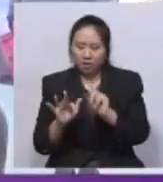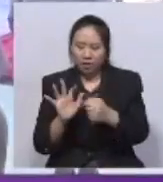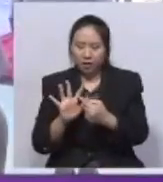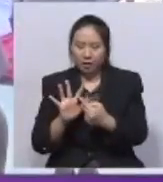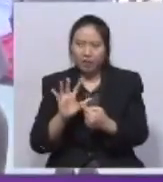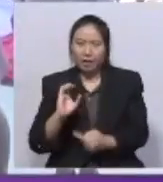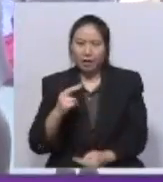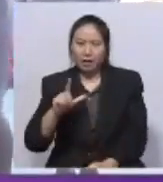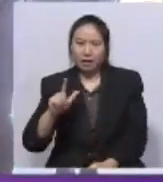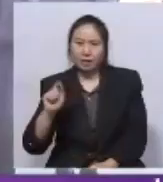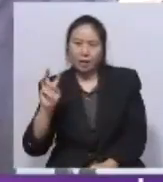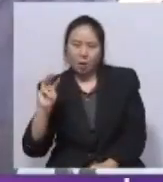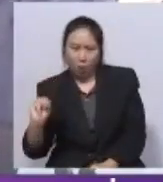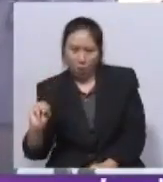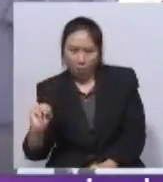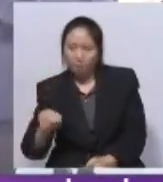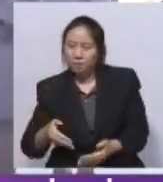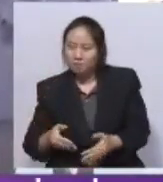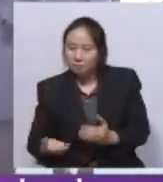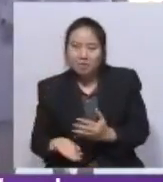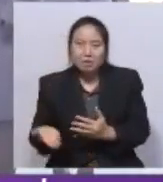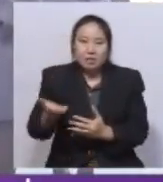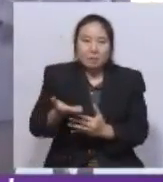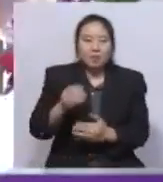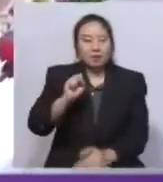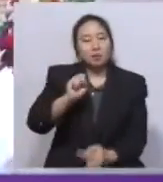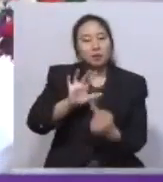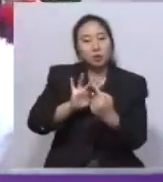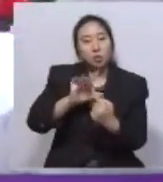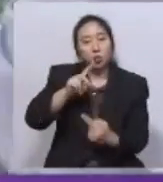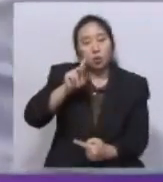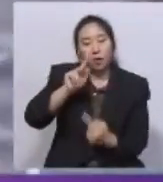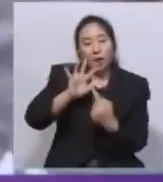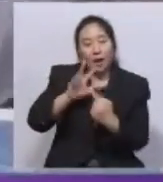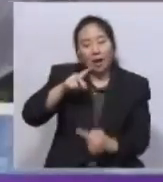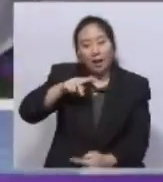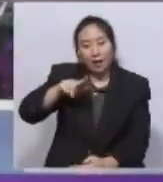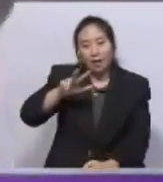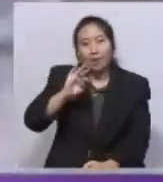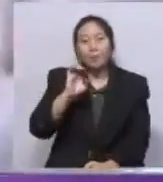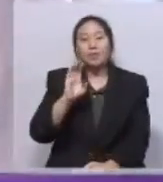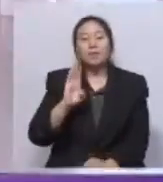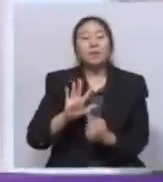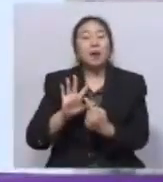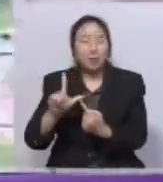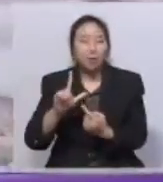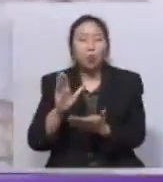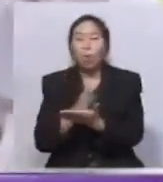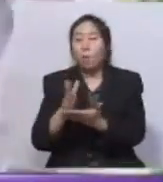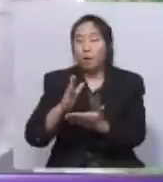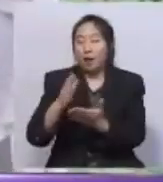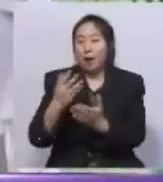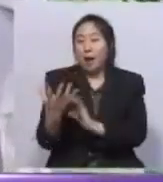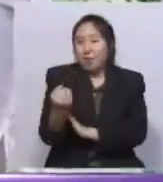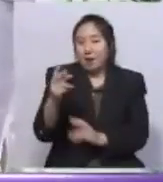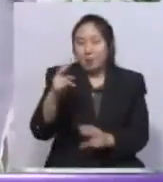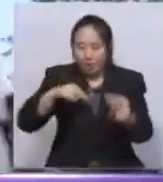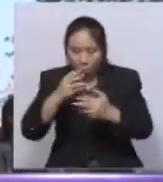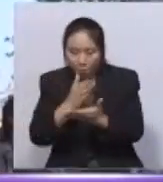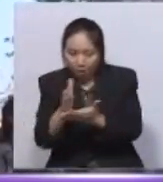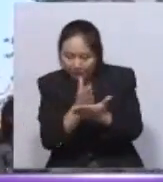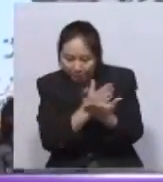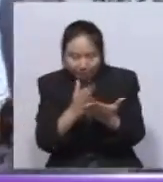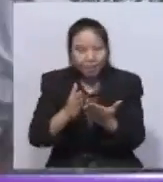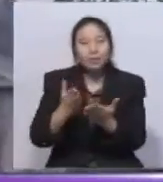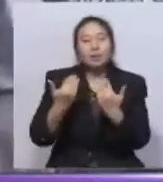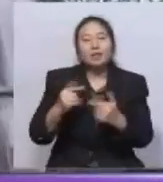อมจังหวัดสมุทรสาครเป็นสุขาภิบาลหัวเมืองแห่งแรกซึ่งนับเป็นจุดเริ่มต้นของการกระจายอำนาจการปกครองและถือกำเนิด